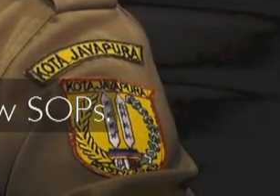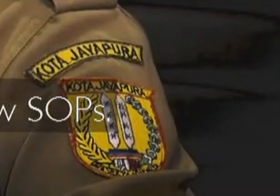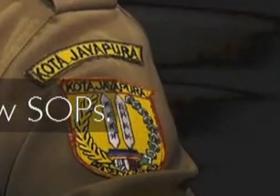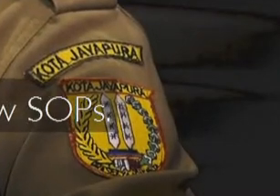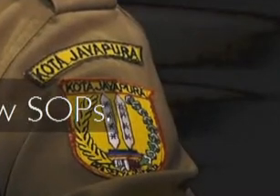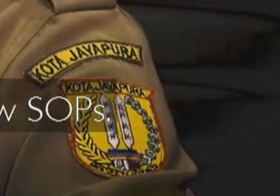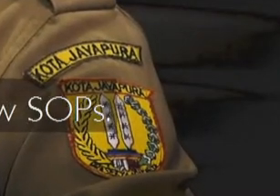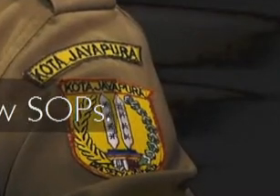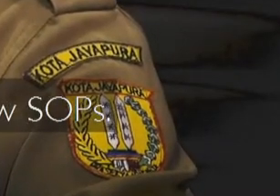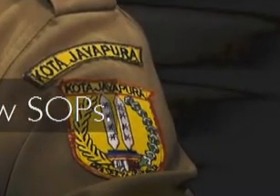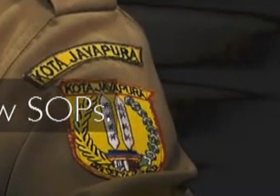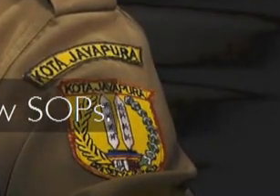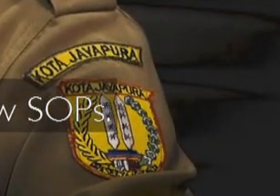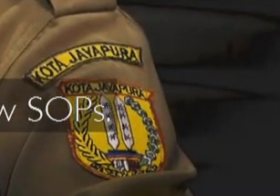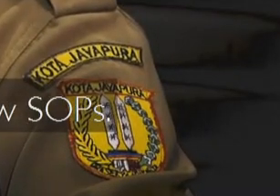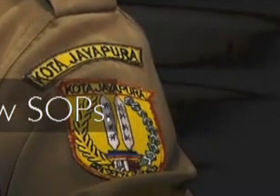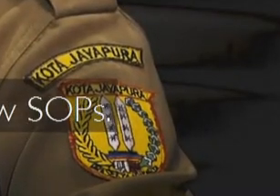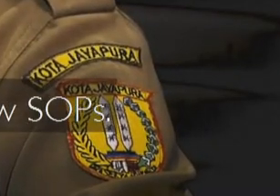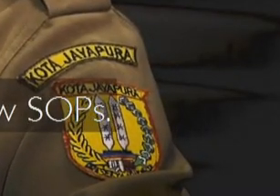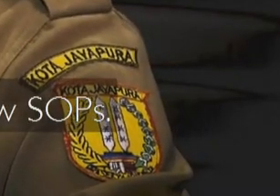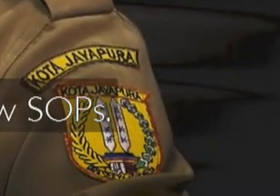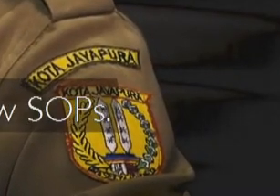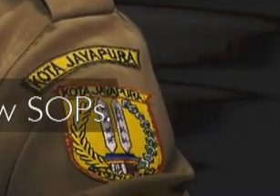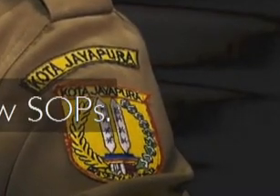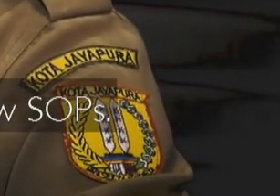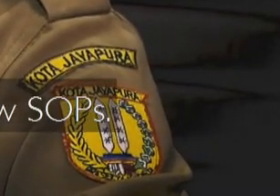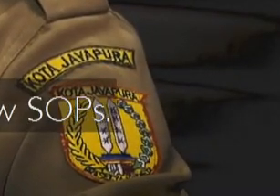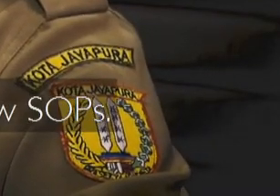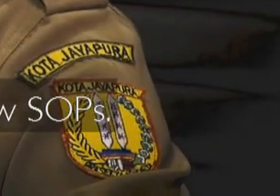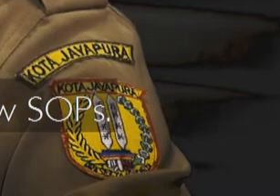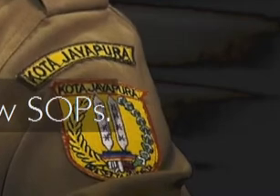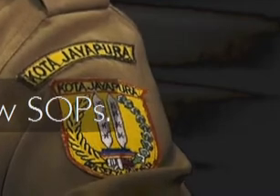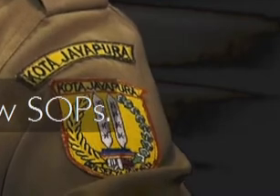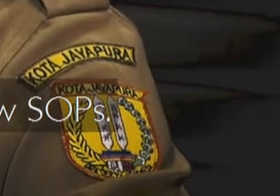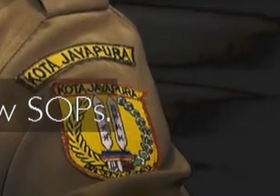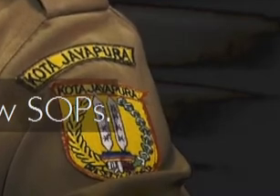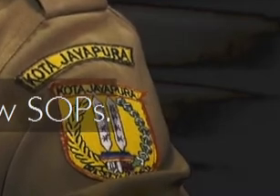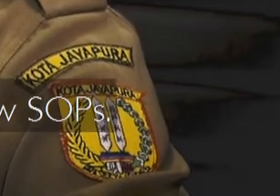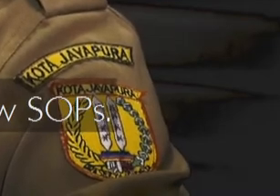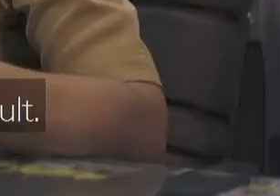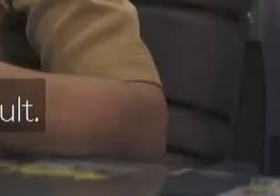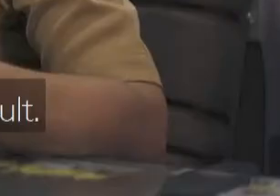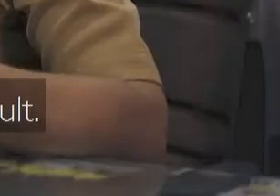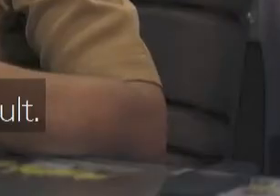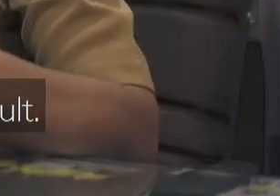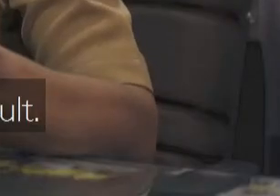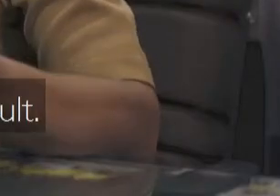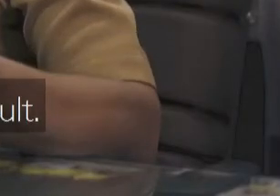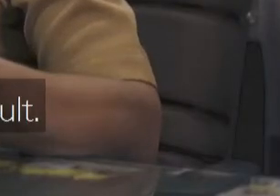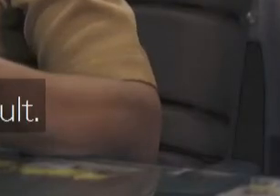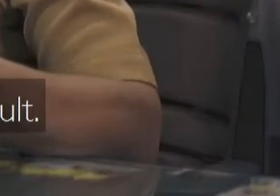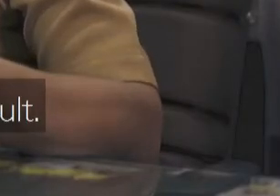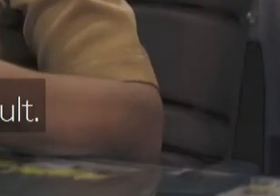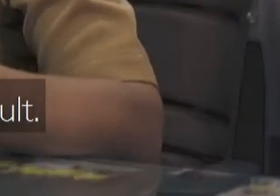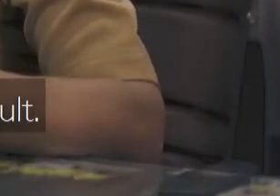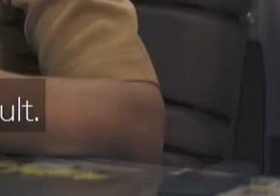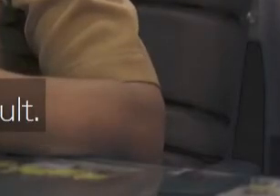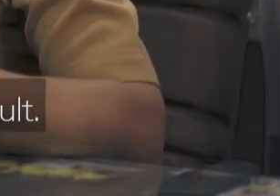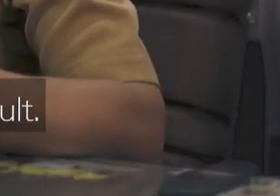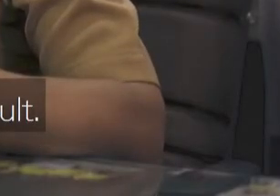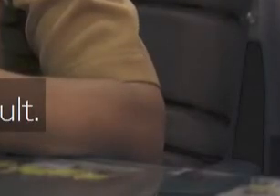kami dibantu untuk kerja berdasarkan standar operasional prosedur yang ada. Yang kalau